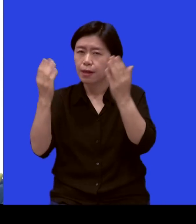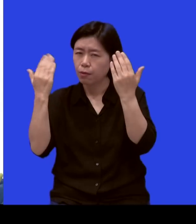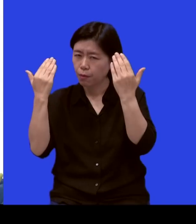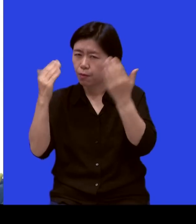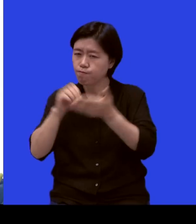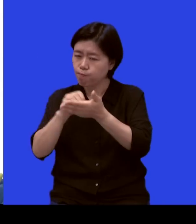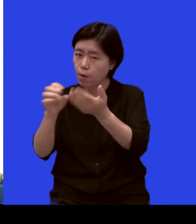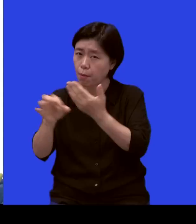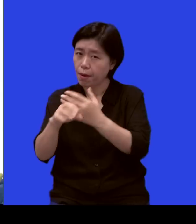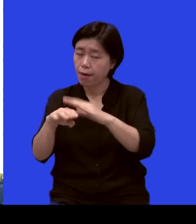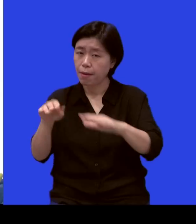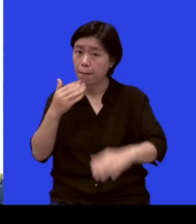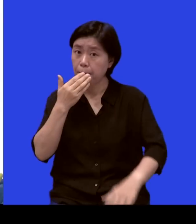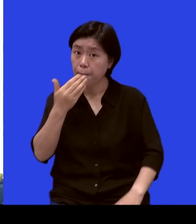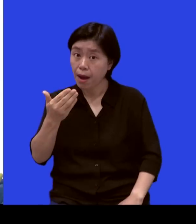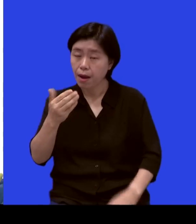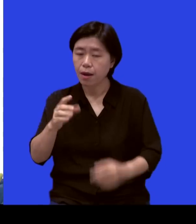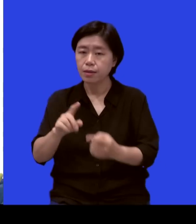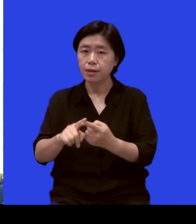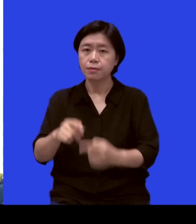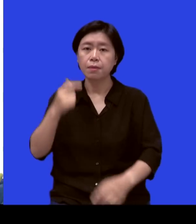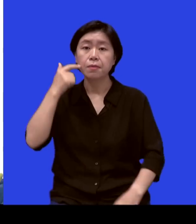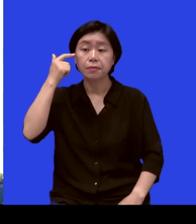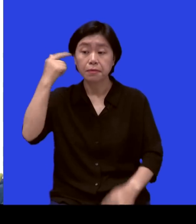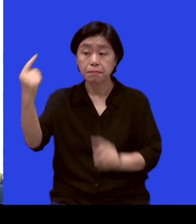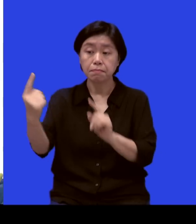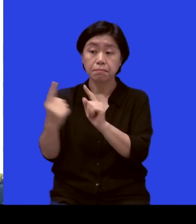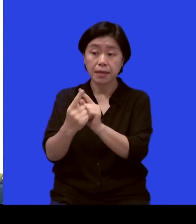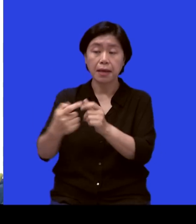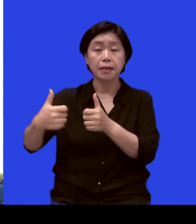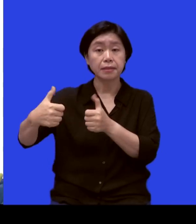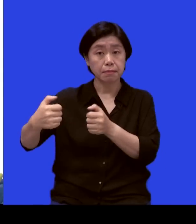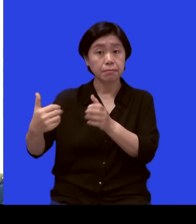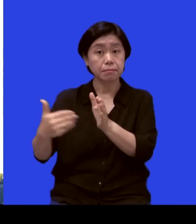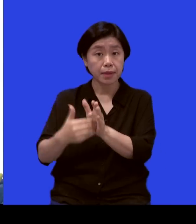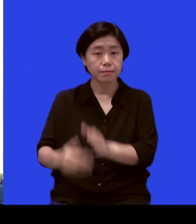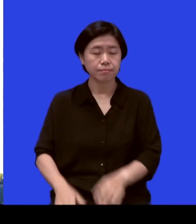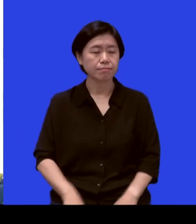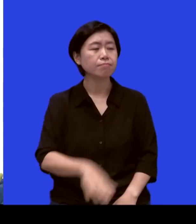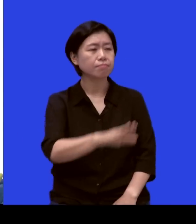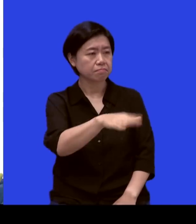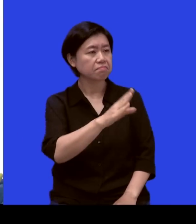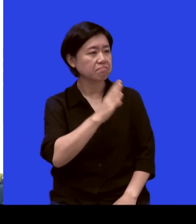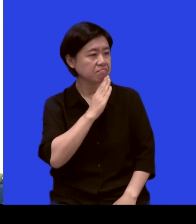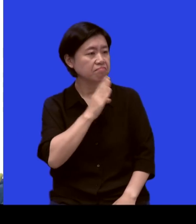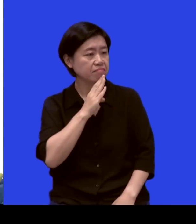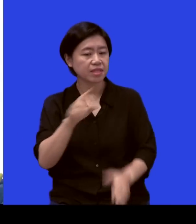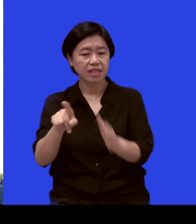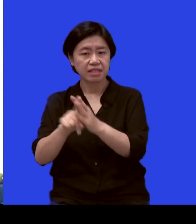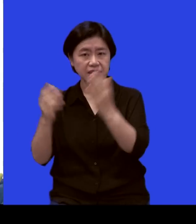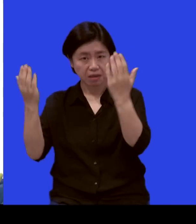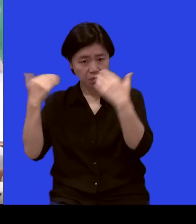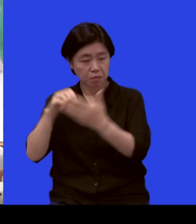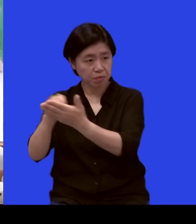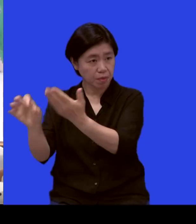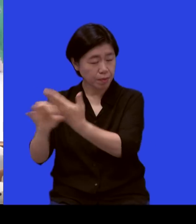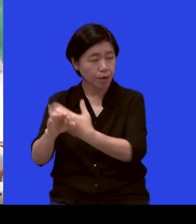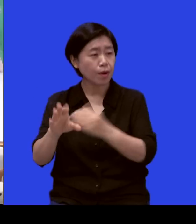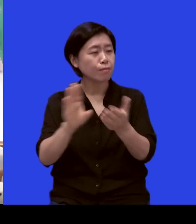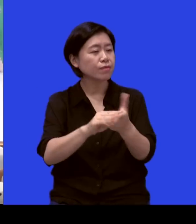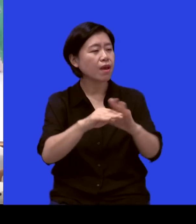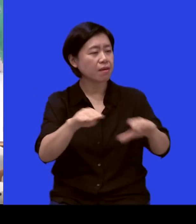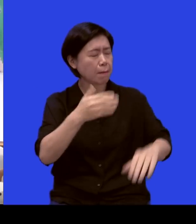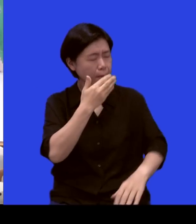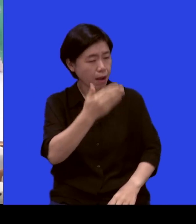들었는데 담임 목사님과 상의를 했더니 그런 문제는 신학교 가면은 답을 얻는다고 또 말씀을 하시더라고요.